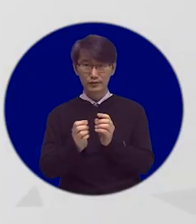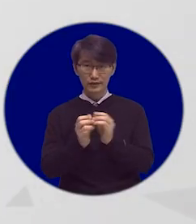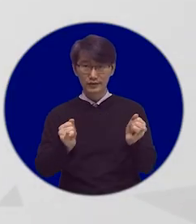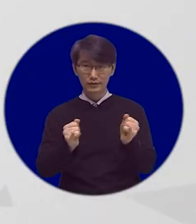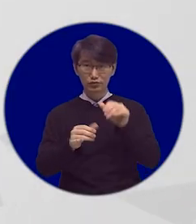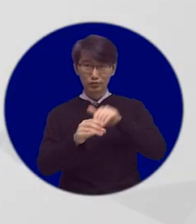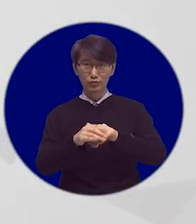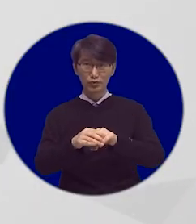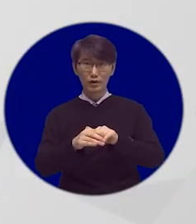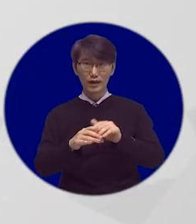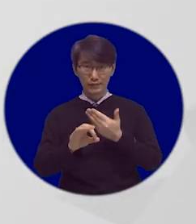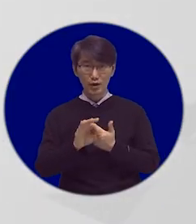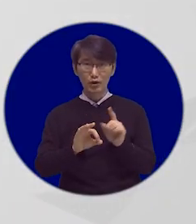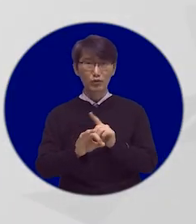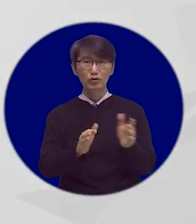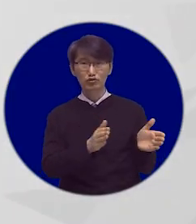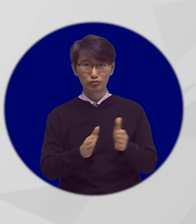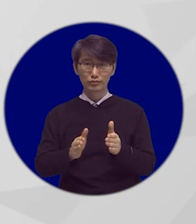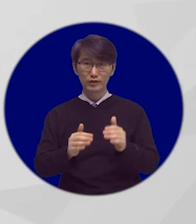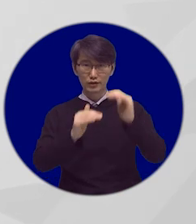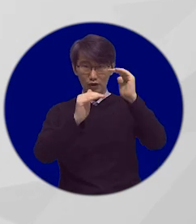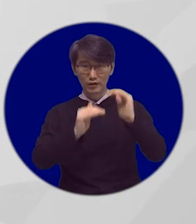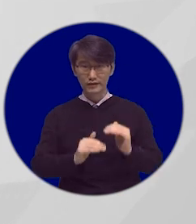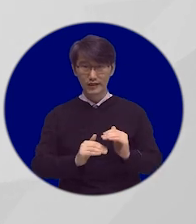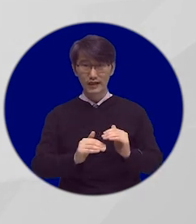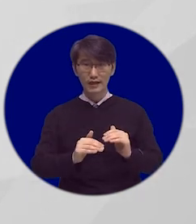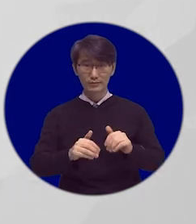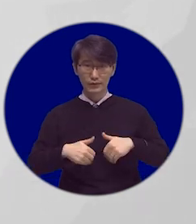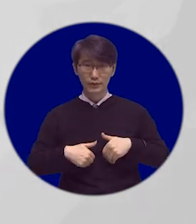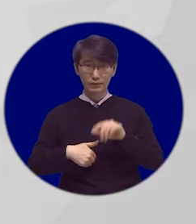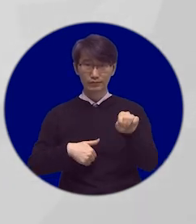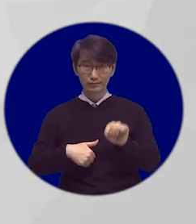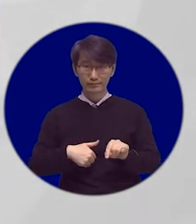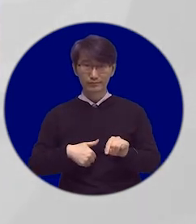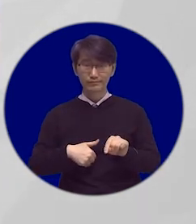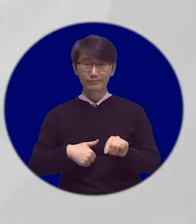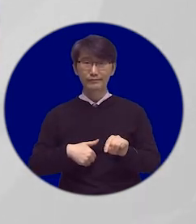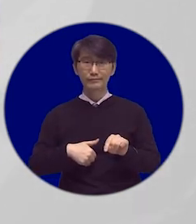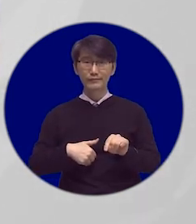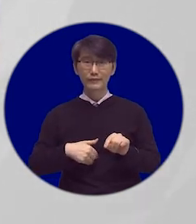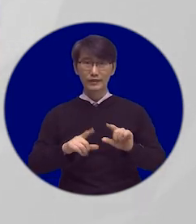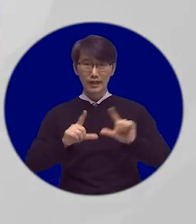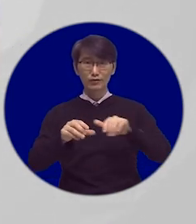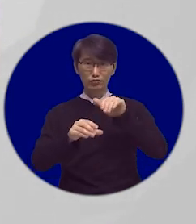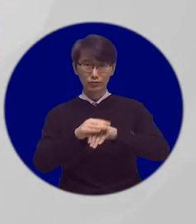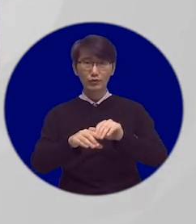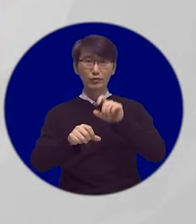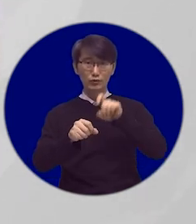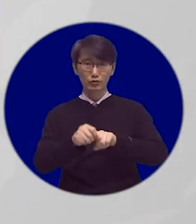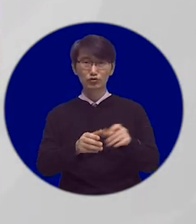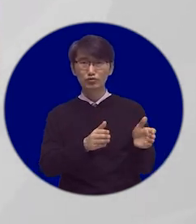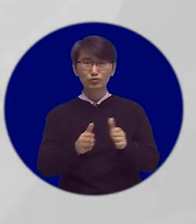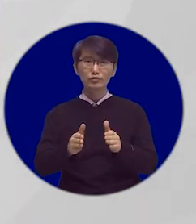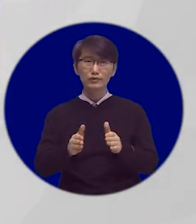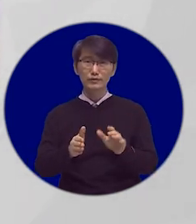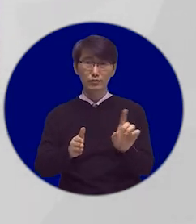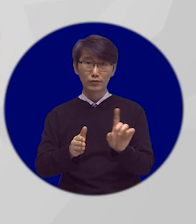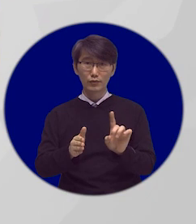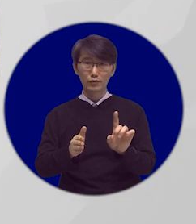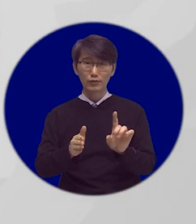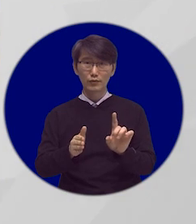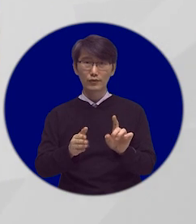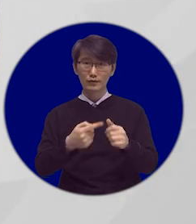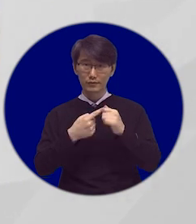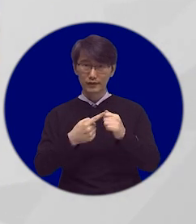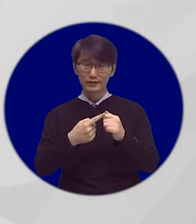선거일에 투표하기 위해서는 어떤 준비와 절차를 거쳐야 할까요? 선거인이 선거일에 투표하기 위해서 준비해야